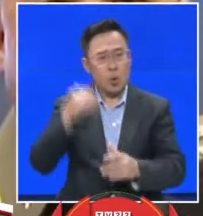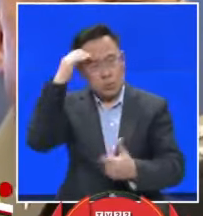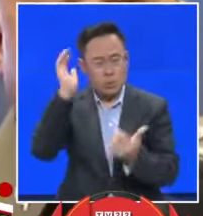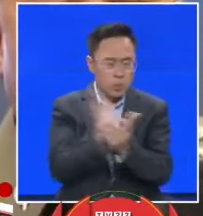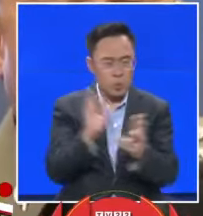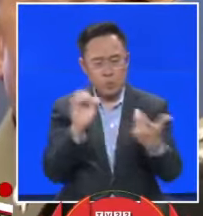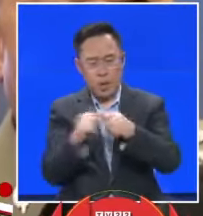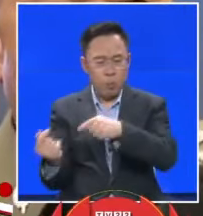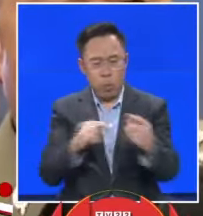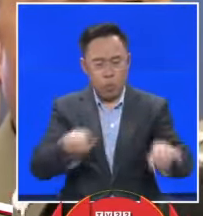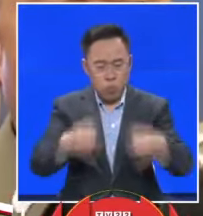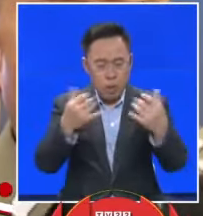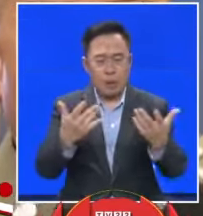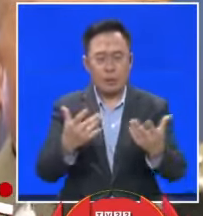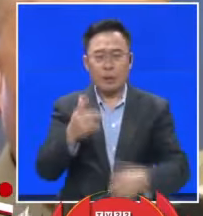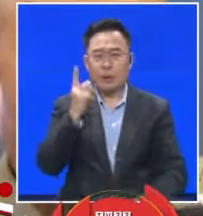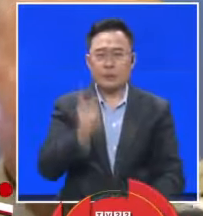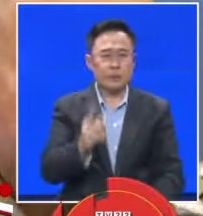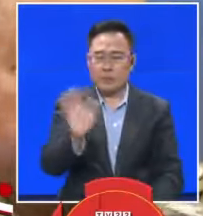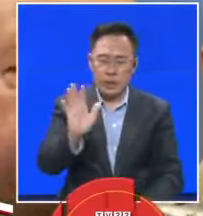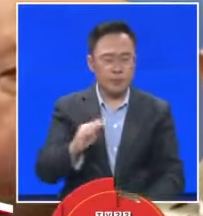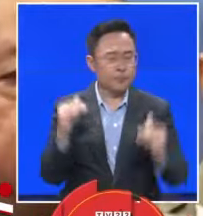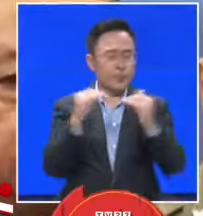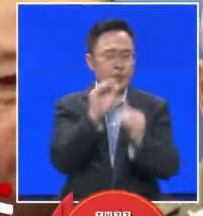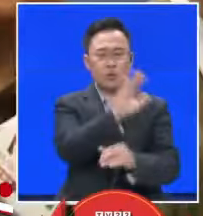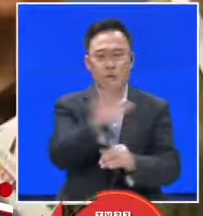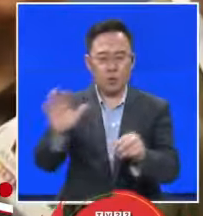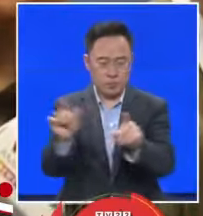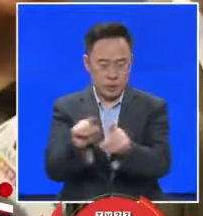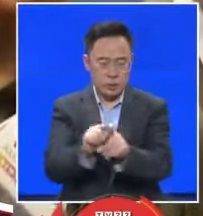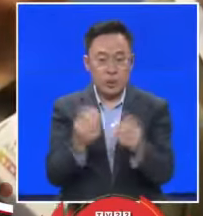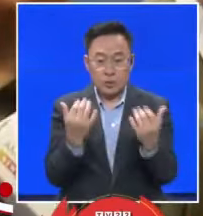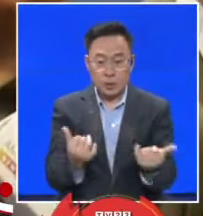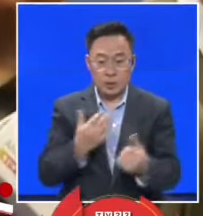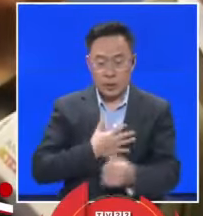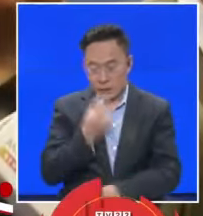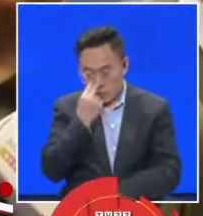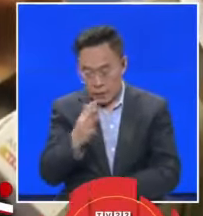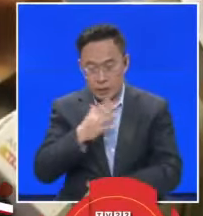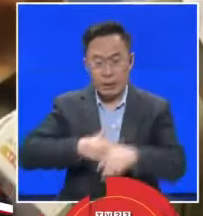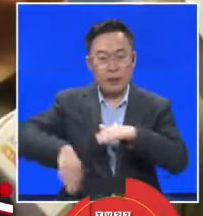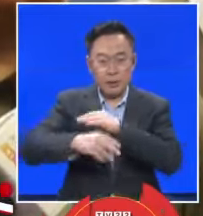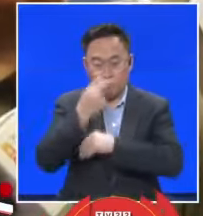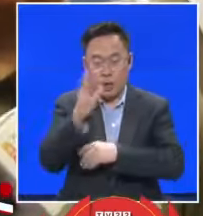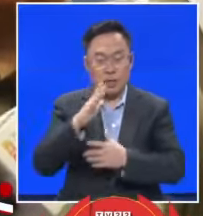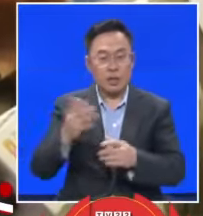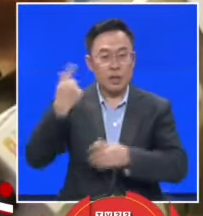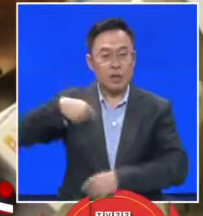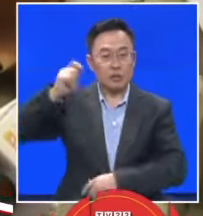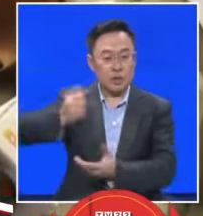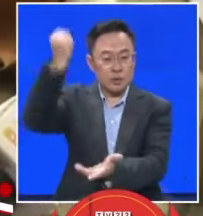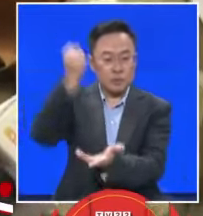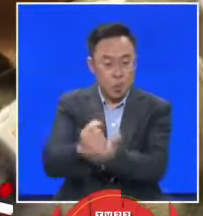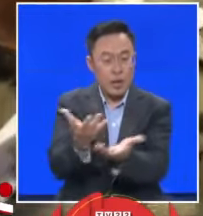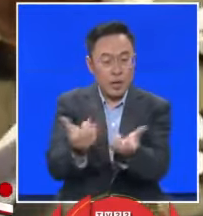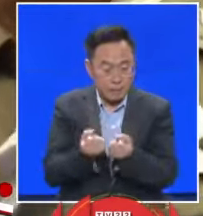ดึงเรื่องแบบนี้ไปเชื่อมโยงกันนะครับผบ.ตร.บอกอีกบอกว่าตอนนี้ยังไม่เห็นคำฟ้องยังไม่รู้ด้วยว่าศาลจะประทับรับฟ้องหรือเปล่านะ